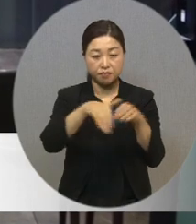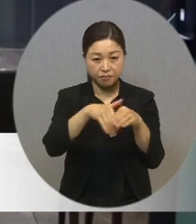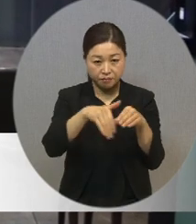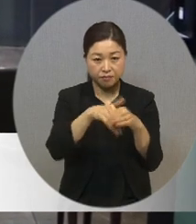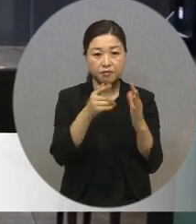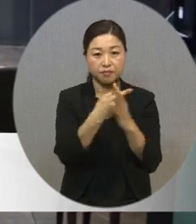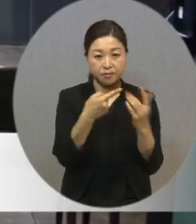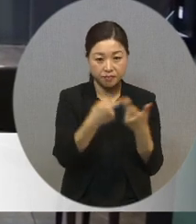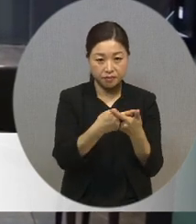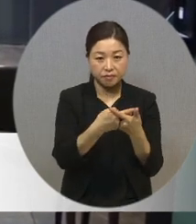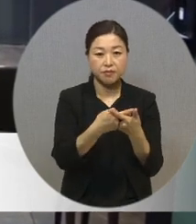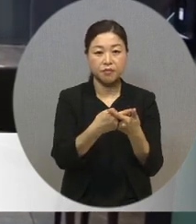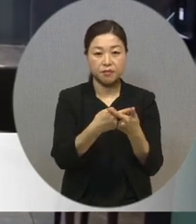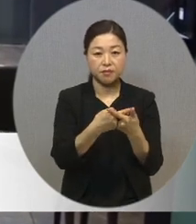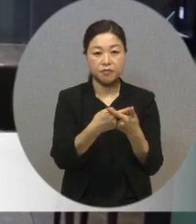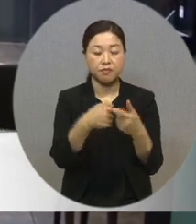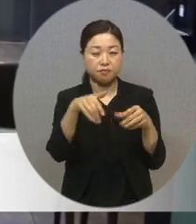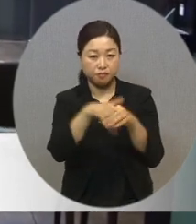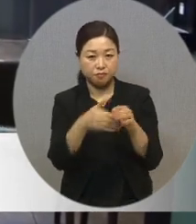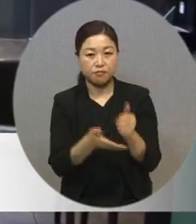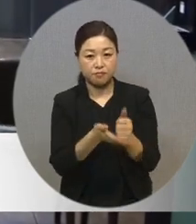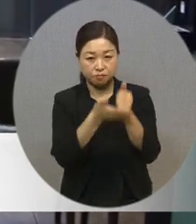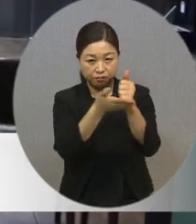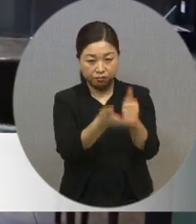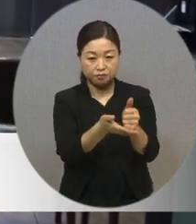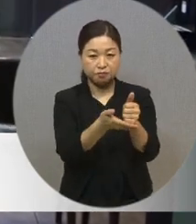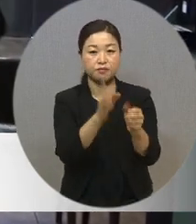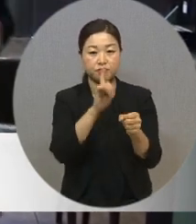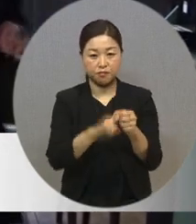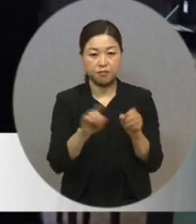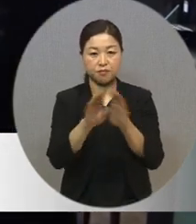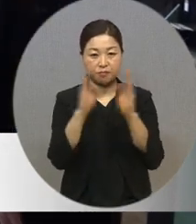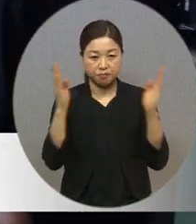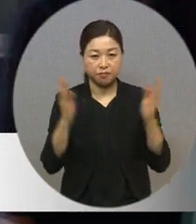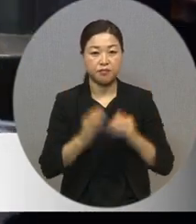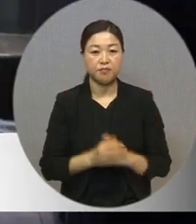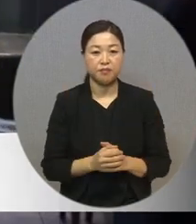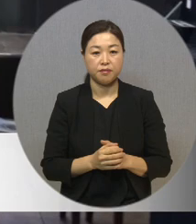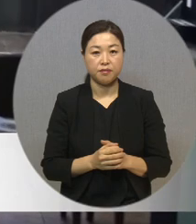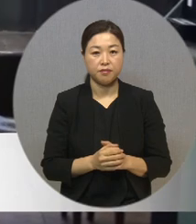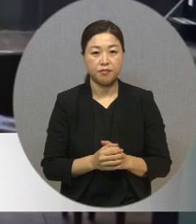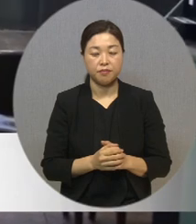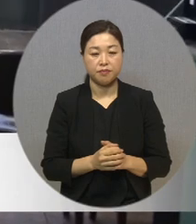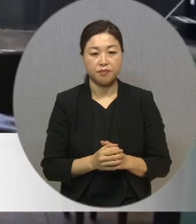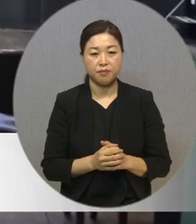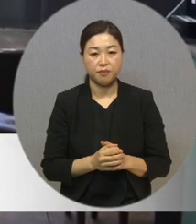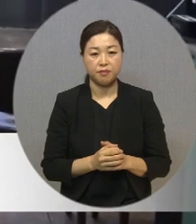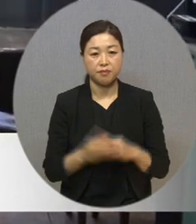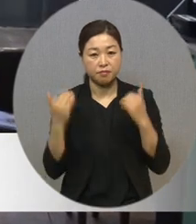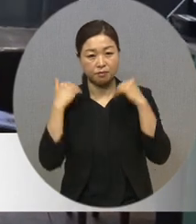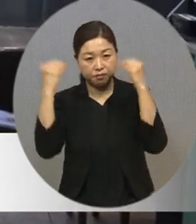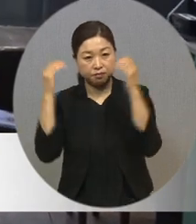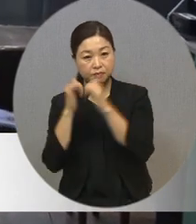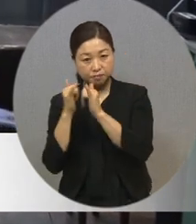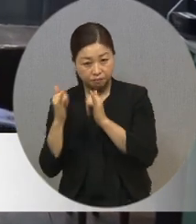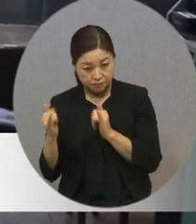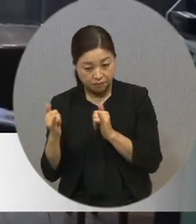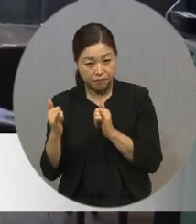이해하고 그리고 청소년들의 문화를 존중하는 취지입니다. 그리고 이제